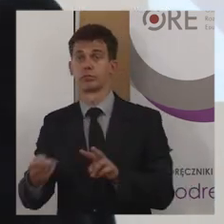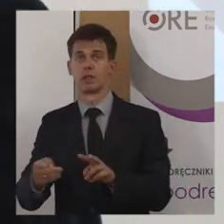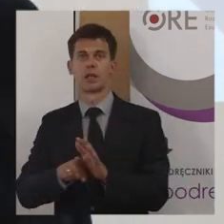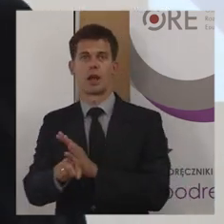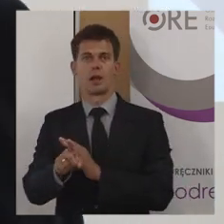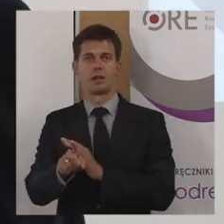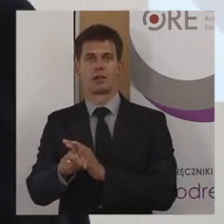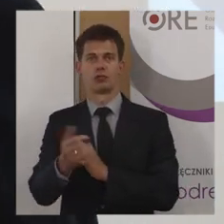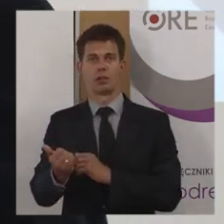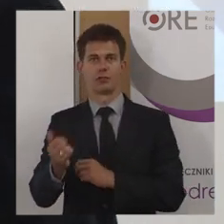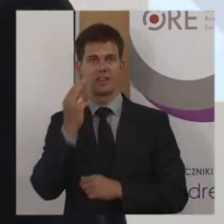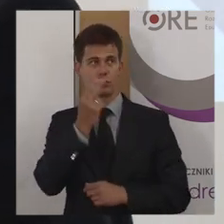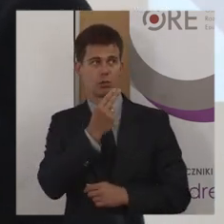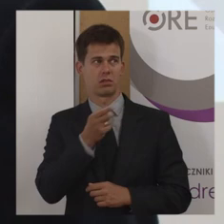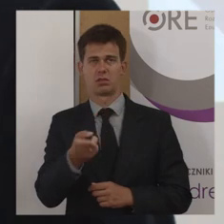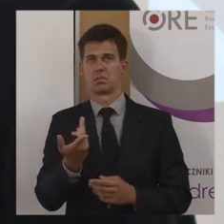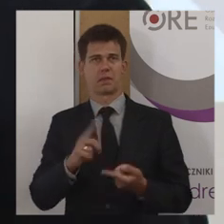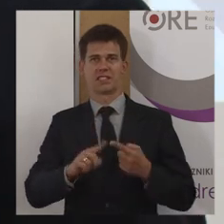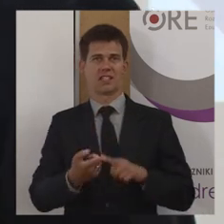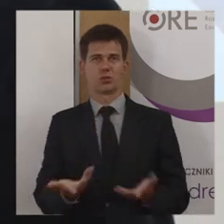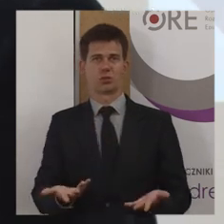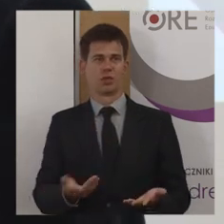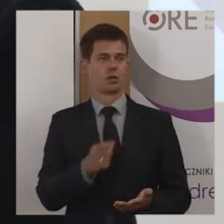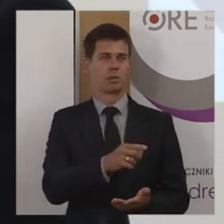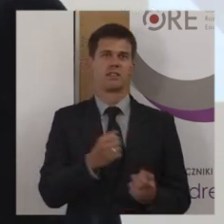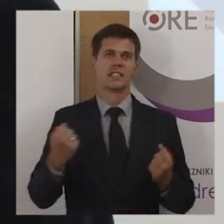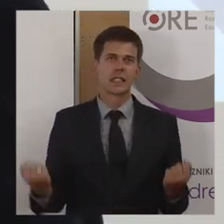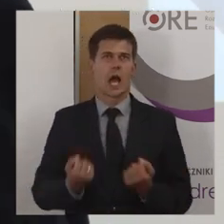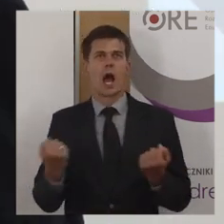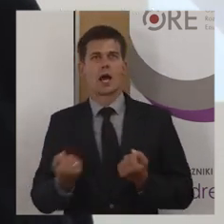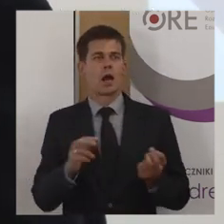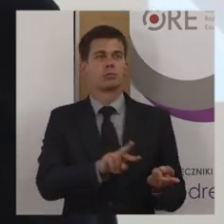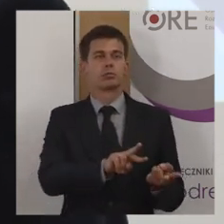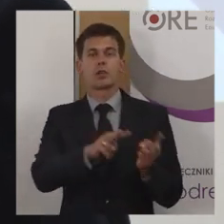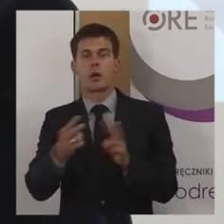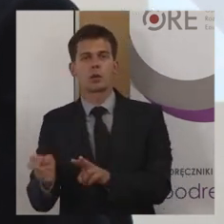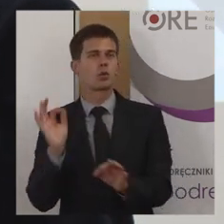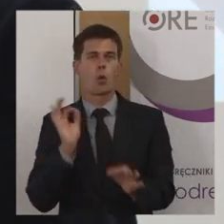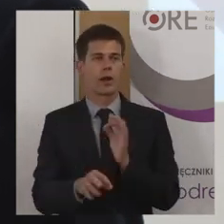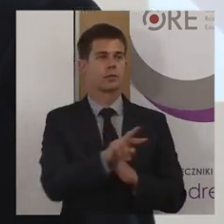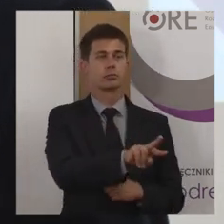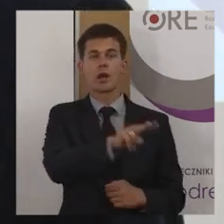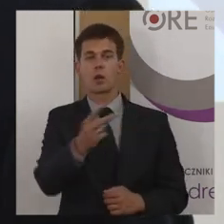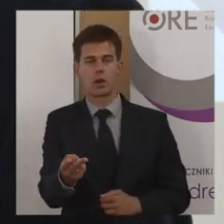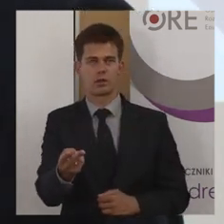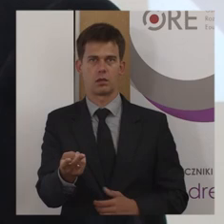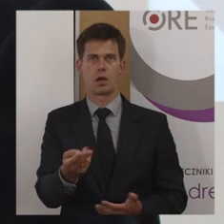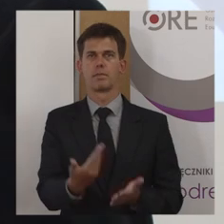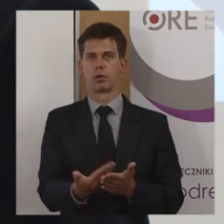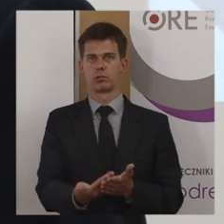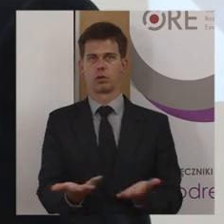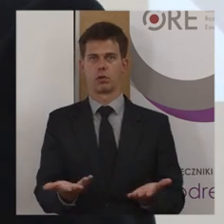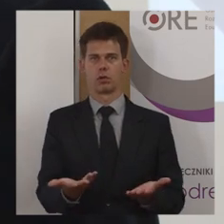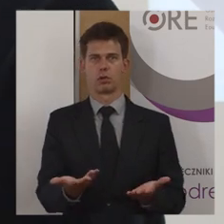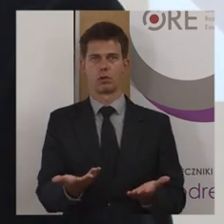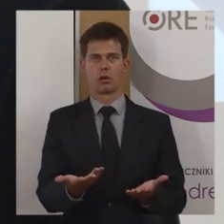bezsensownym podejściem. Bo one po prostu z tego i tak nie skorzystają. Wszystko można zrobić, żeby było dostępne. Daję Państwu to moje